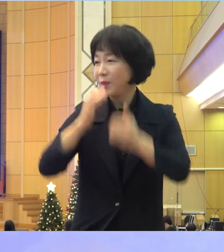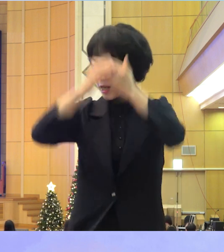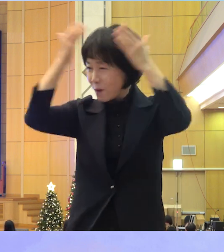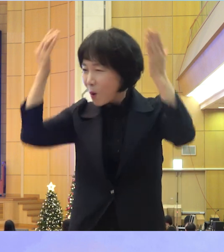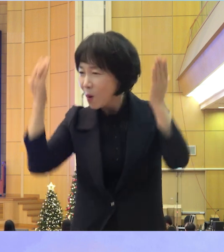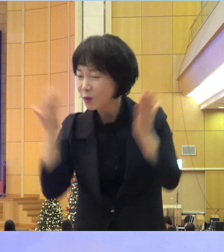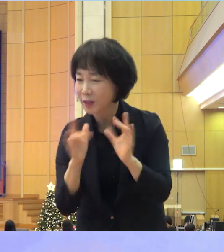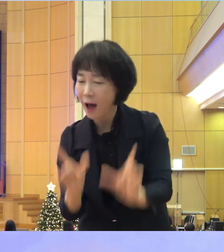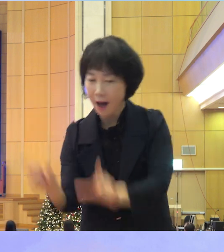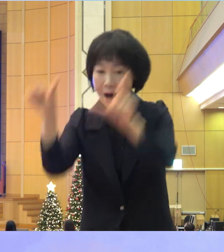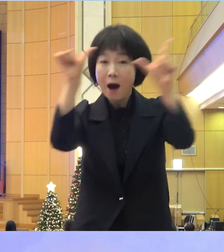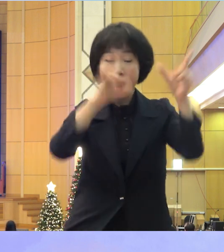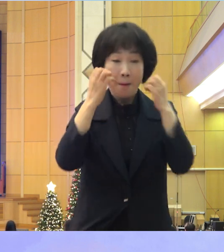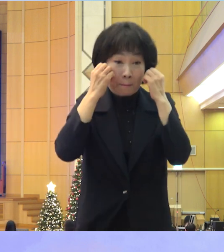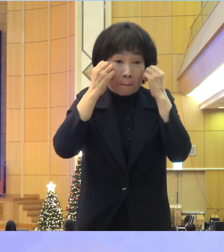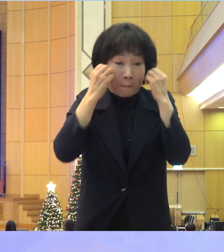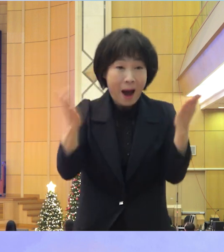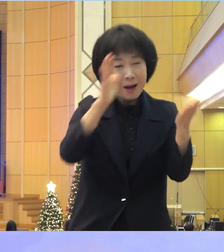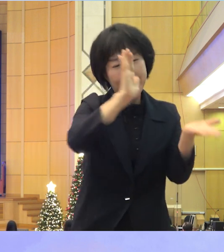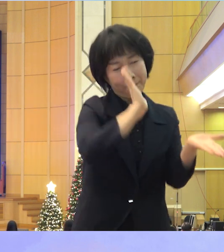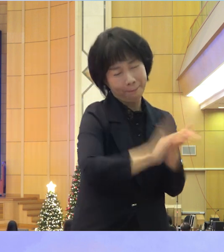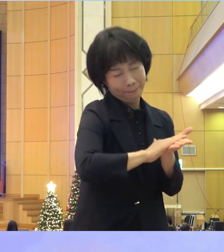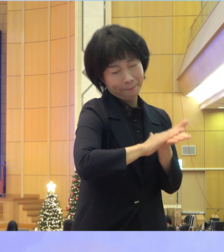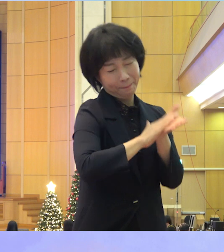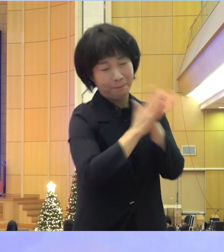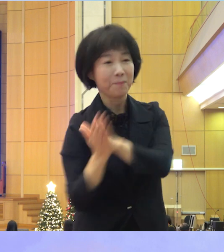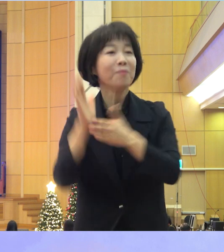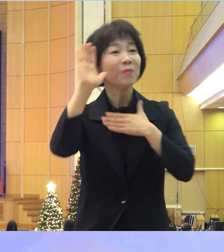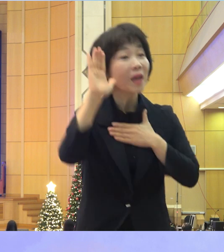주 나의 모든 삶